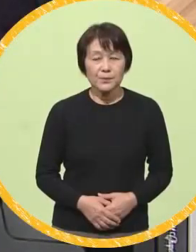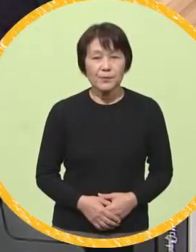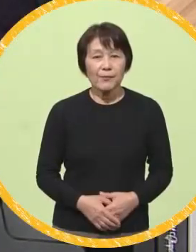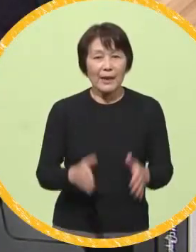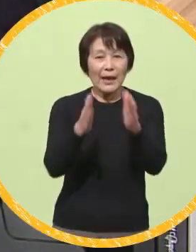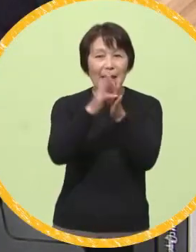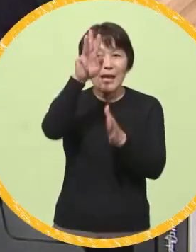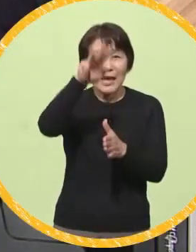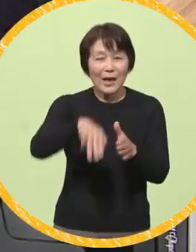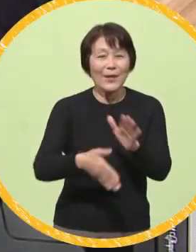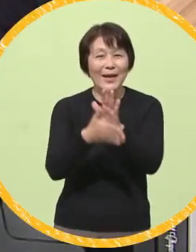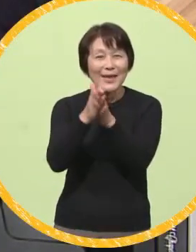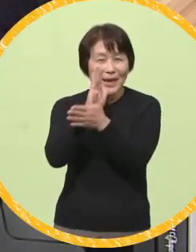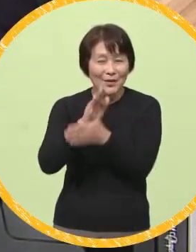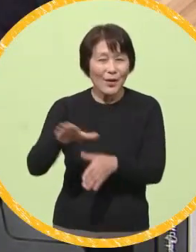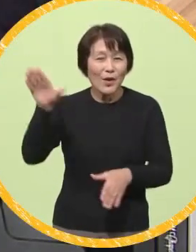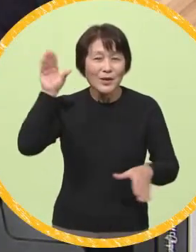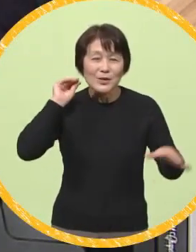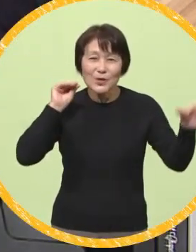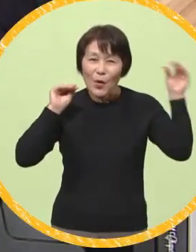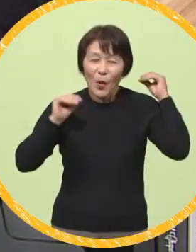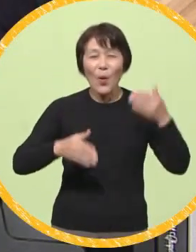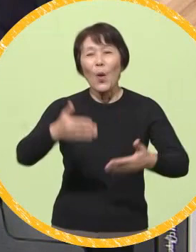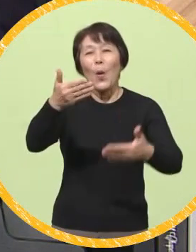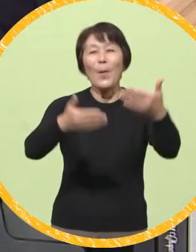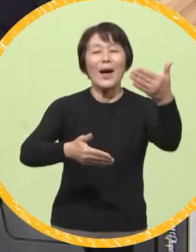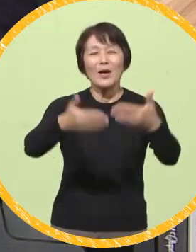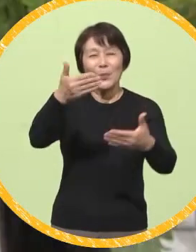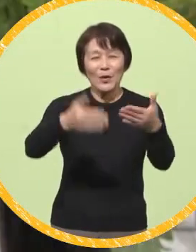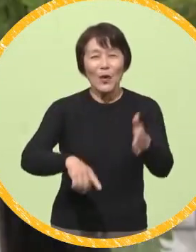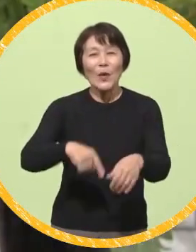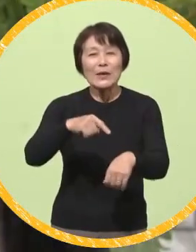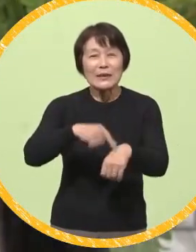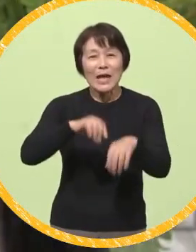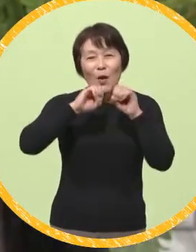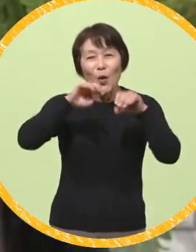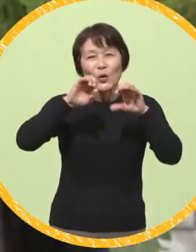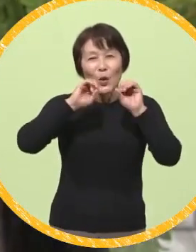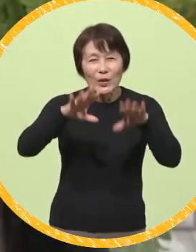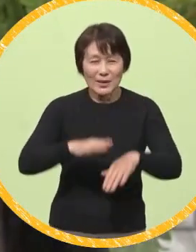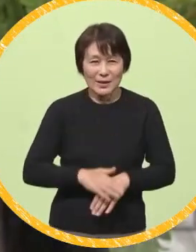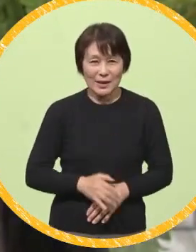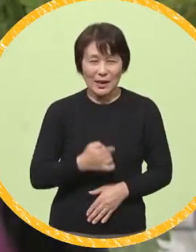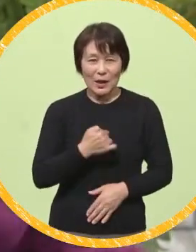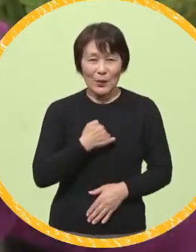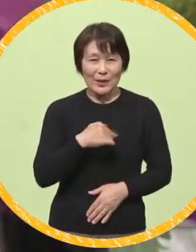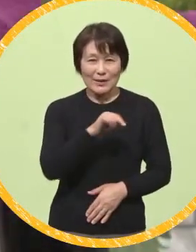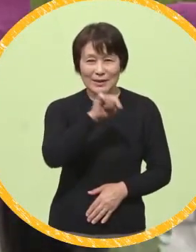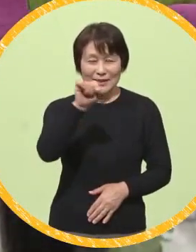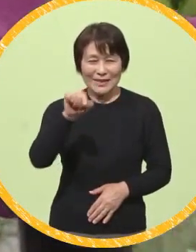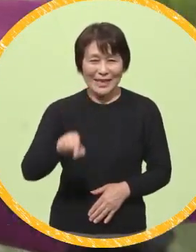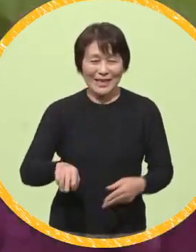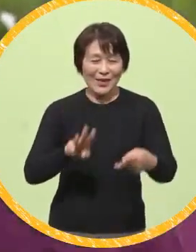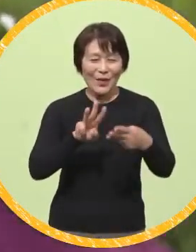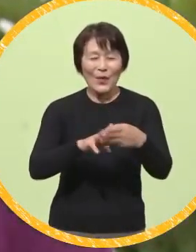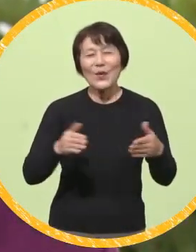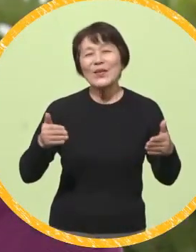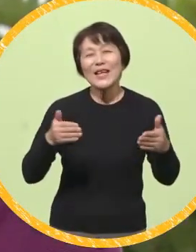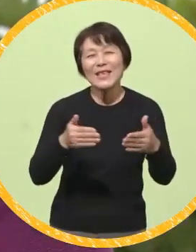神奈川県みんなでビューティービーエンターテインメント広報カナフル TV のお時間です。私が司会の田崎ひかりです